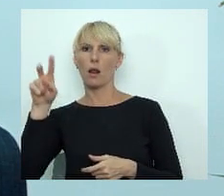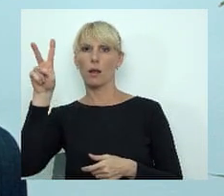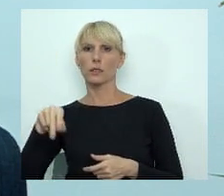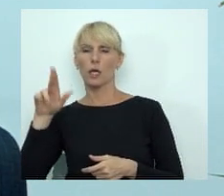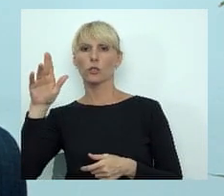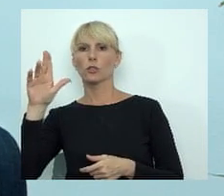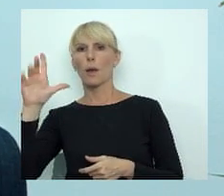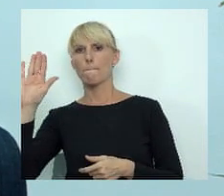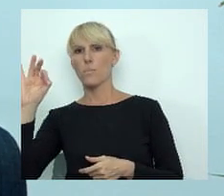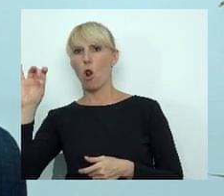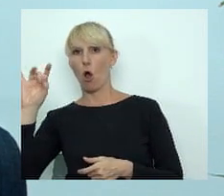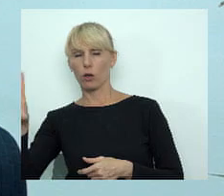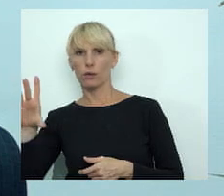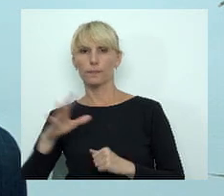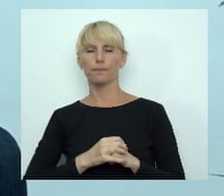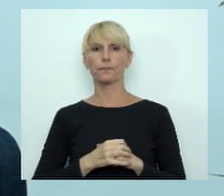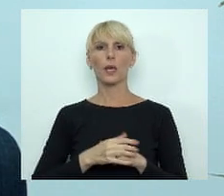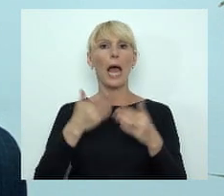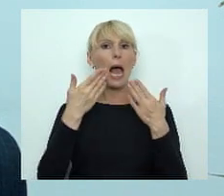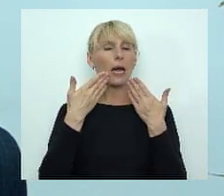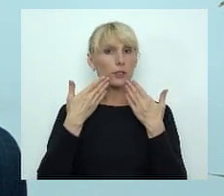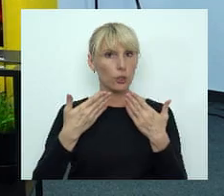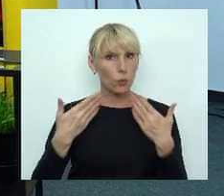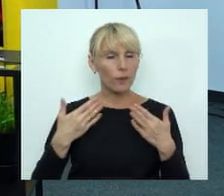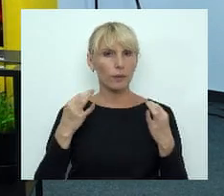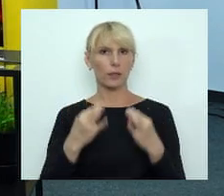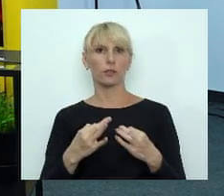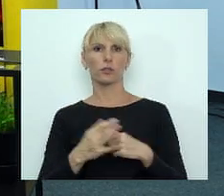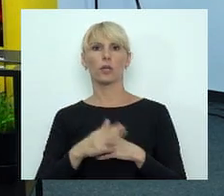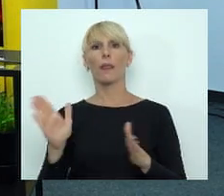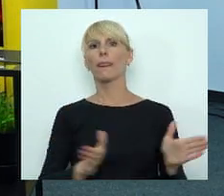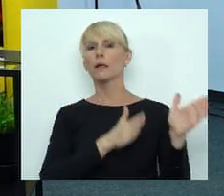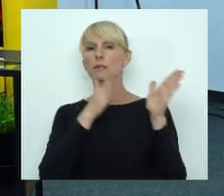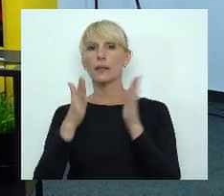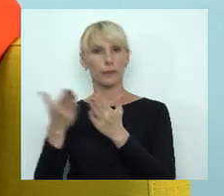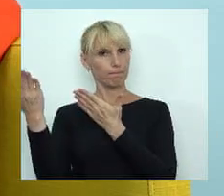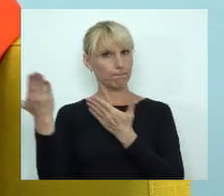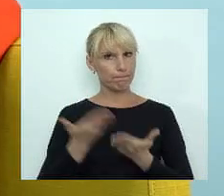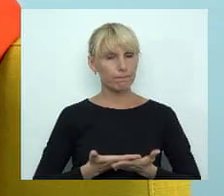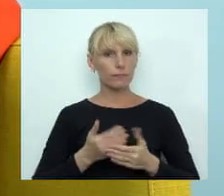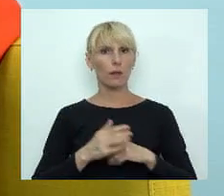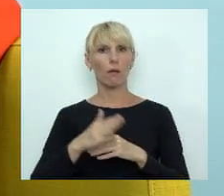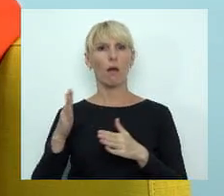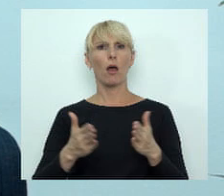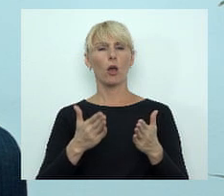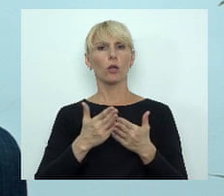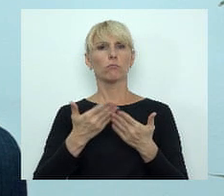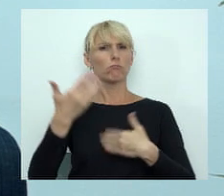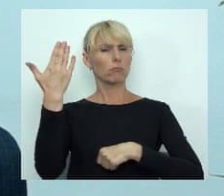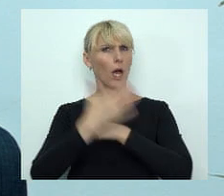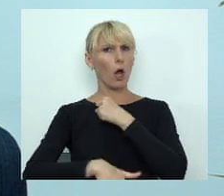www.rpo.lockie.pl/blog. Dzisiaj to już wszystko. Dziękujemy raz jeszcze i zapraszam oczywiście na kolejne webinarium, które odbędzie się pod